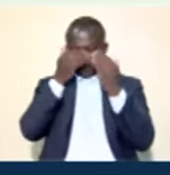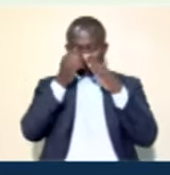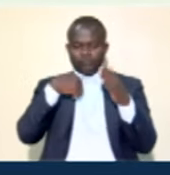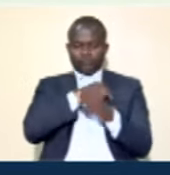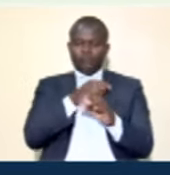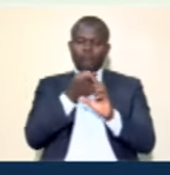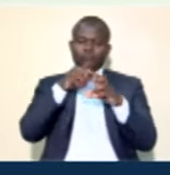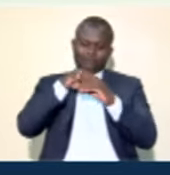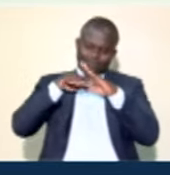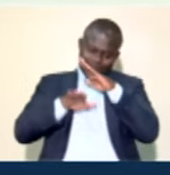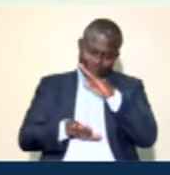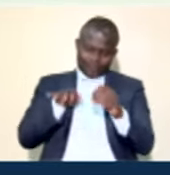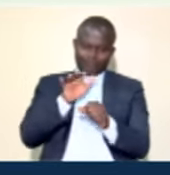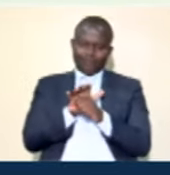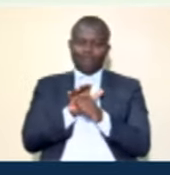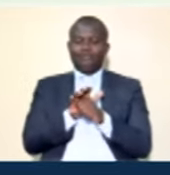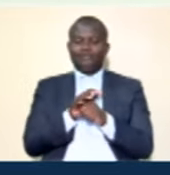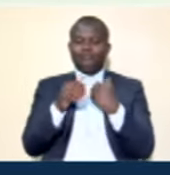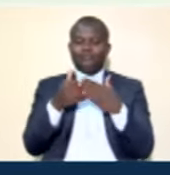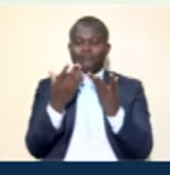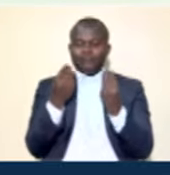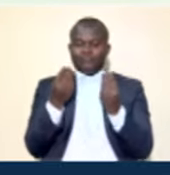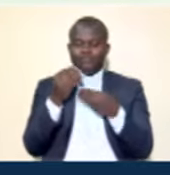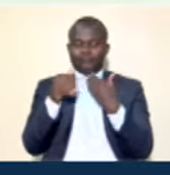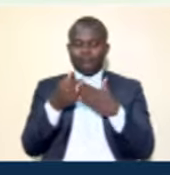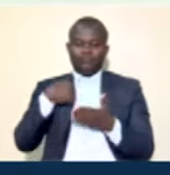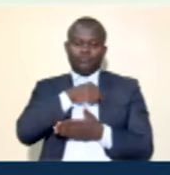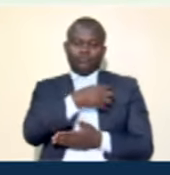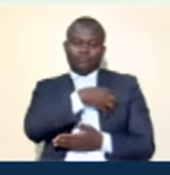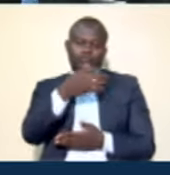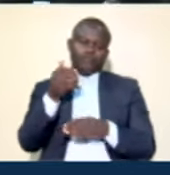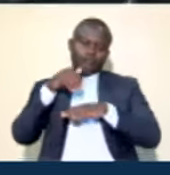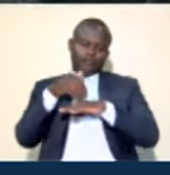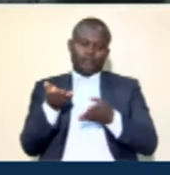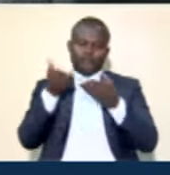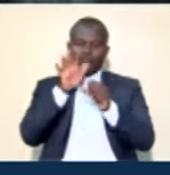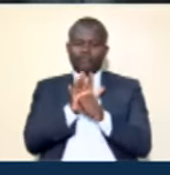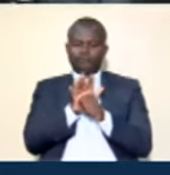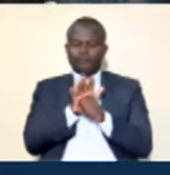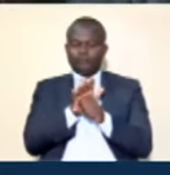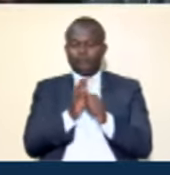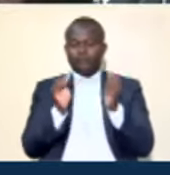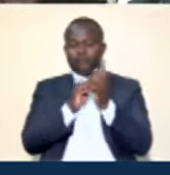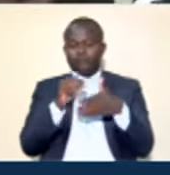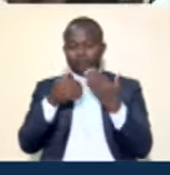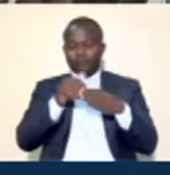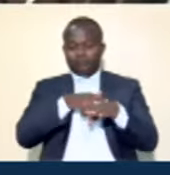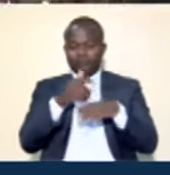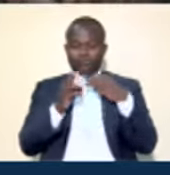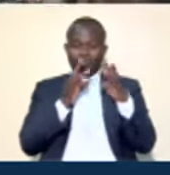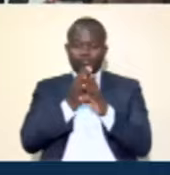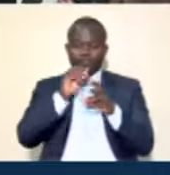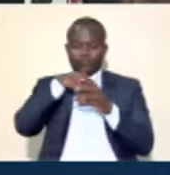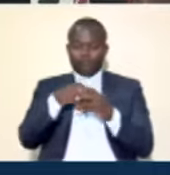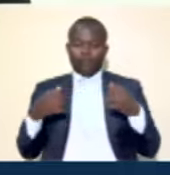tuba tuva hasi cyane, biba byoroshe ubukungu kuzamuka cyane. Agaruka ku bihe isi inyuramo n'ingaruka byagira